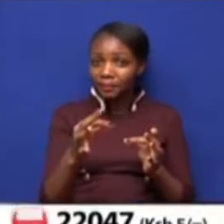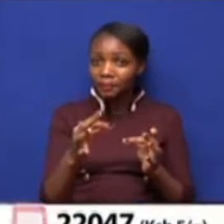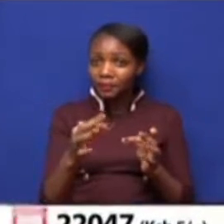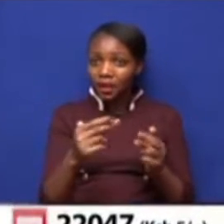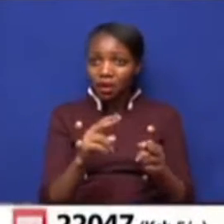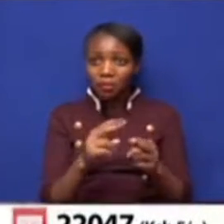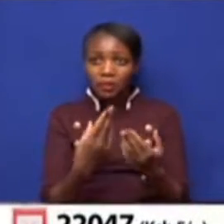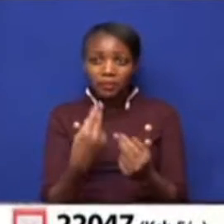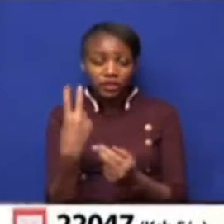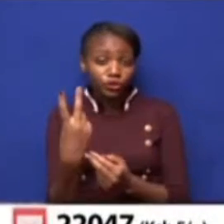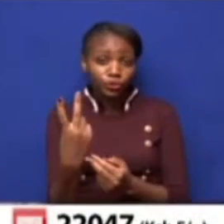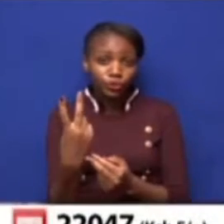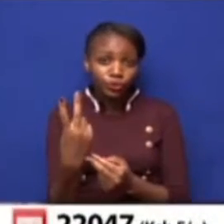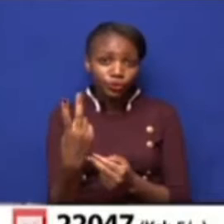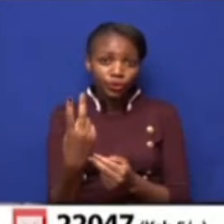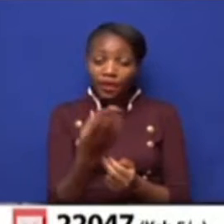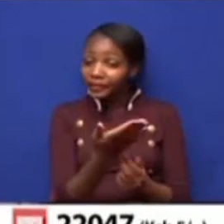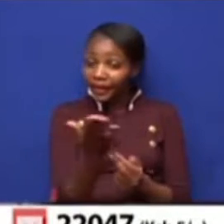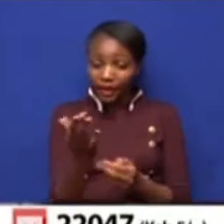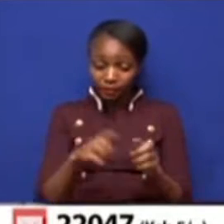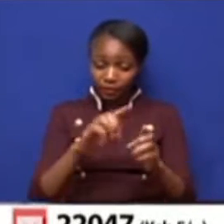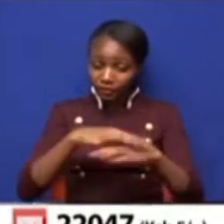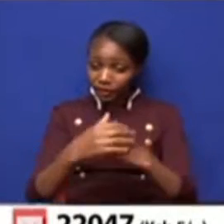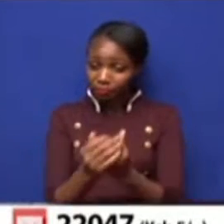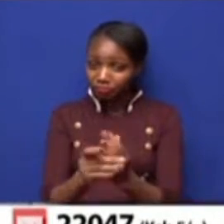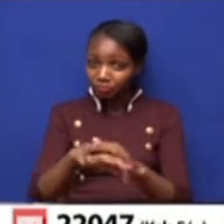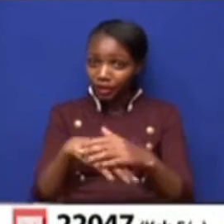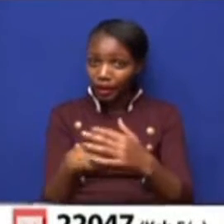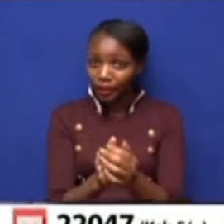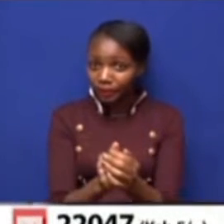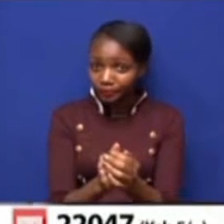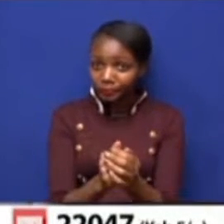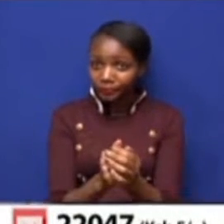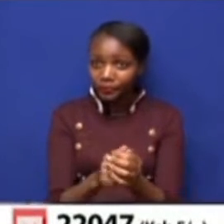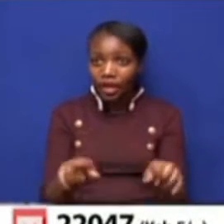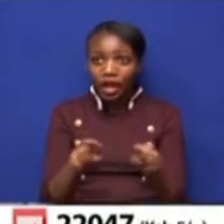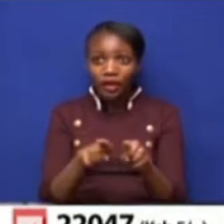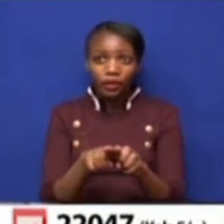mita mbili, kule kunawa,